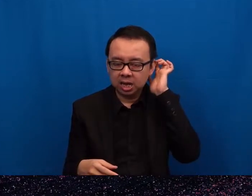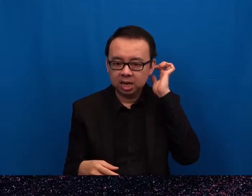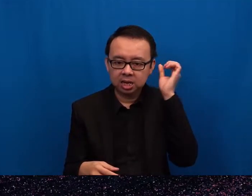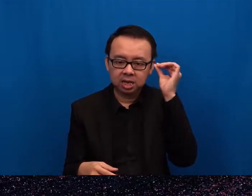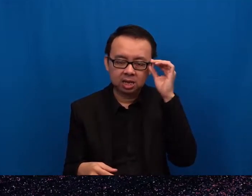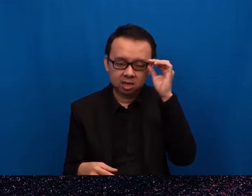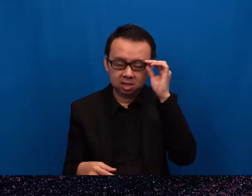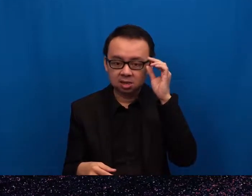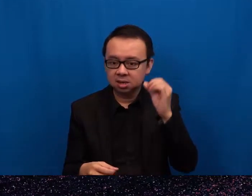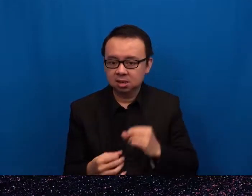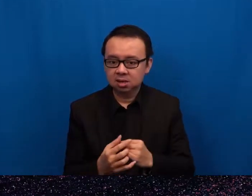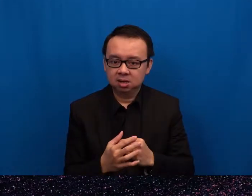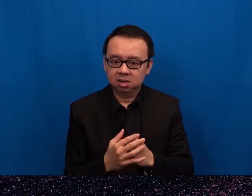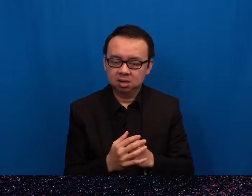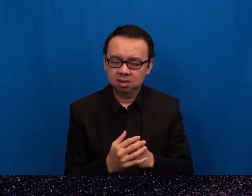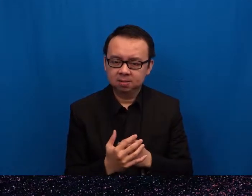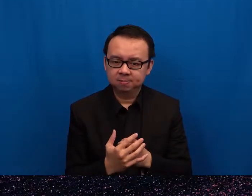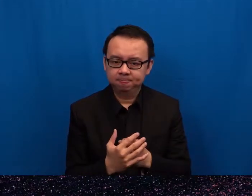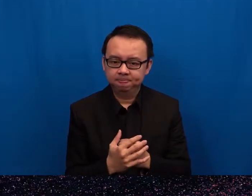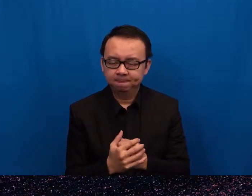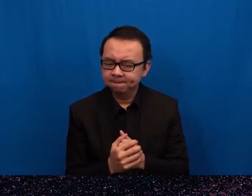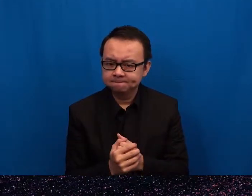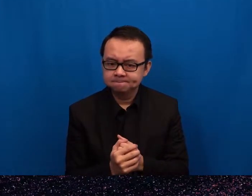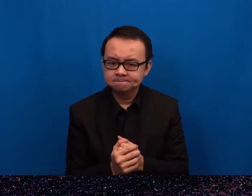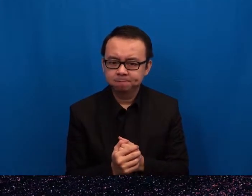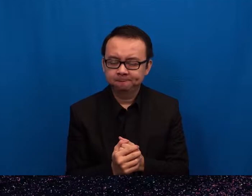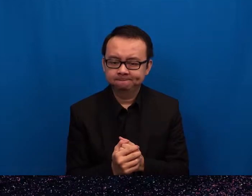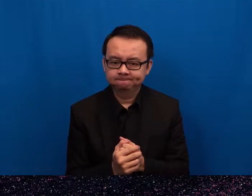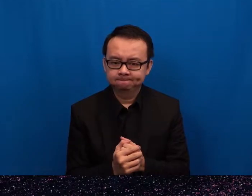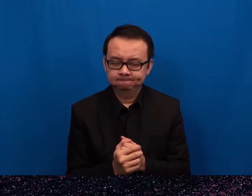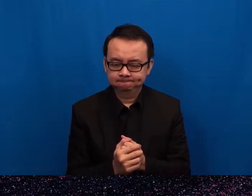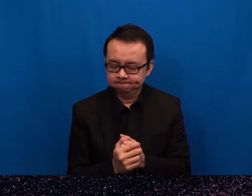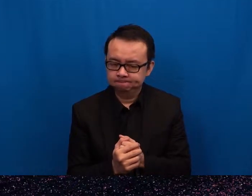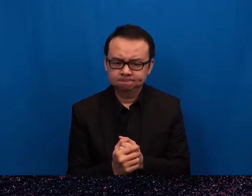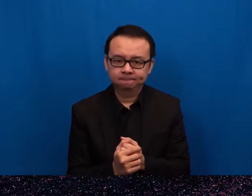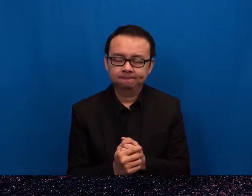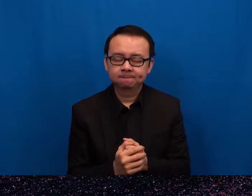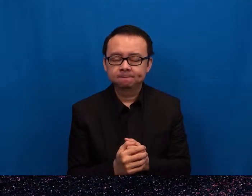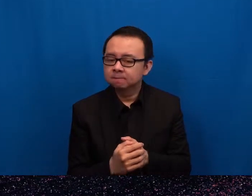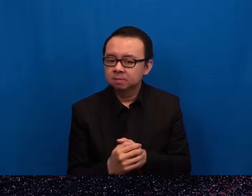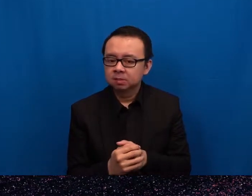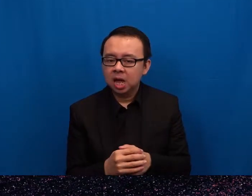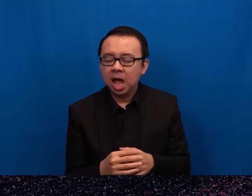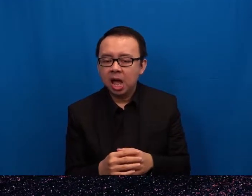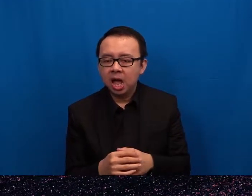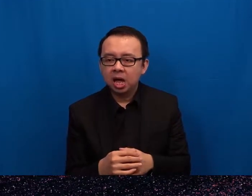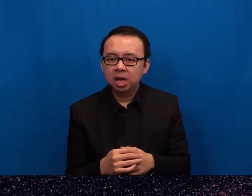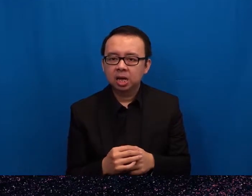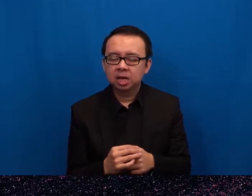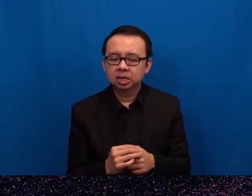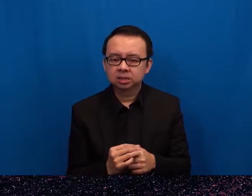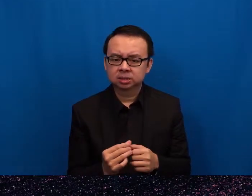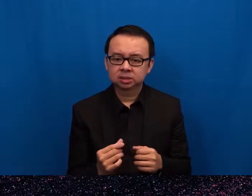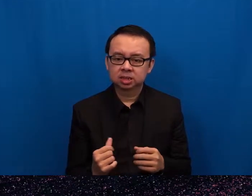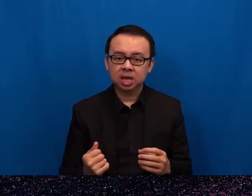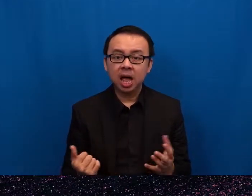sekota. Ya, tapi juga ada yang namanya penghulu dengan P huruf kecil, roro jahat di udara. Mungkin ada di